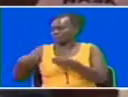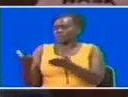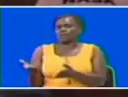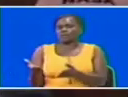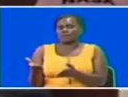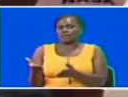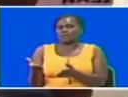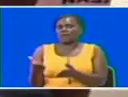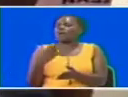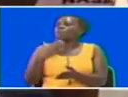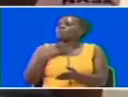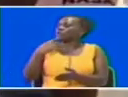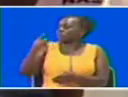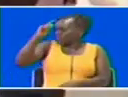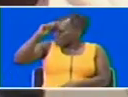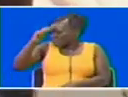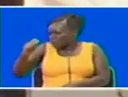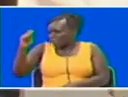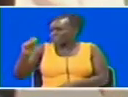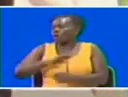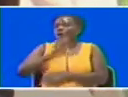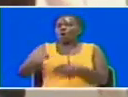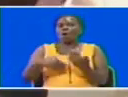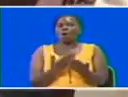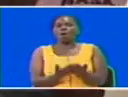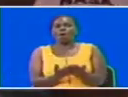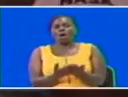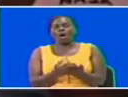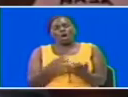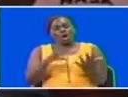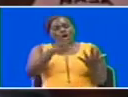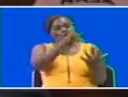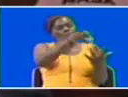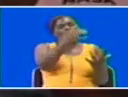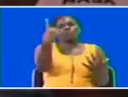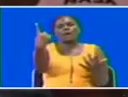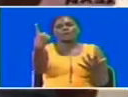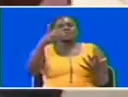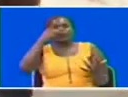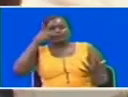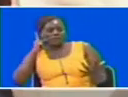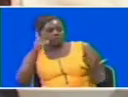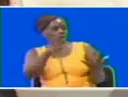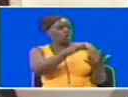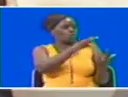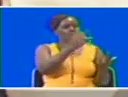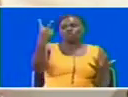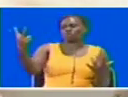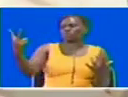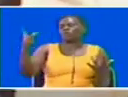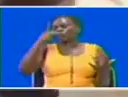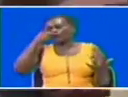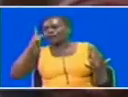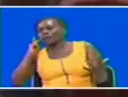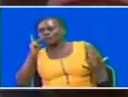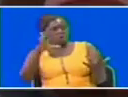nataka kuambia kwa heshima zote, option 1 Kalonzo, option 2